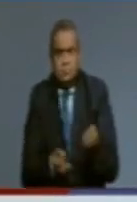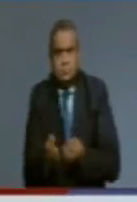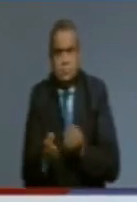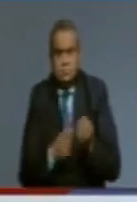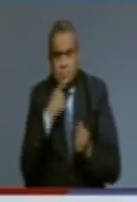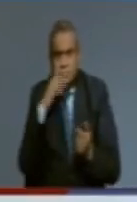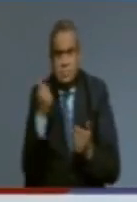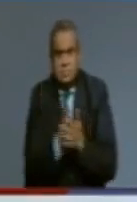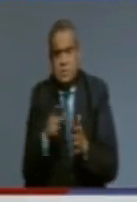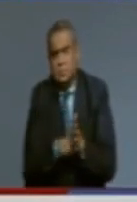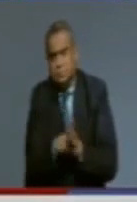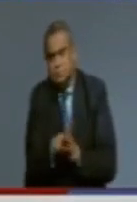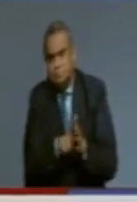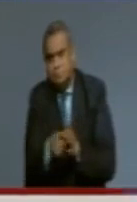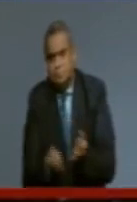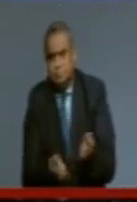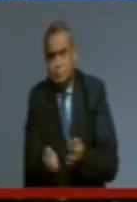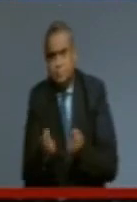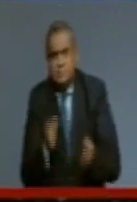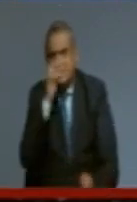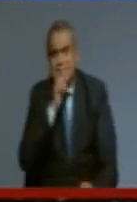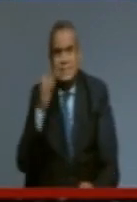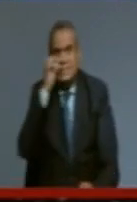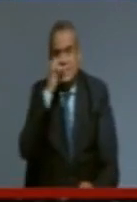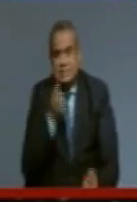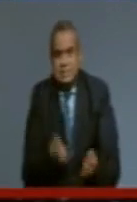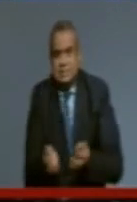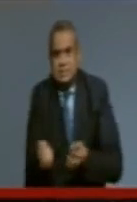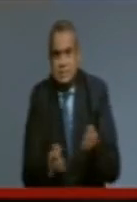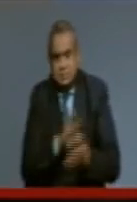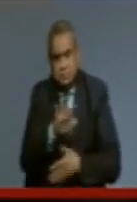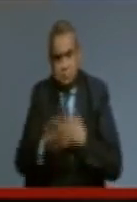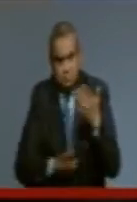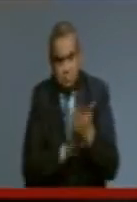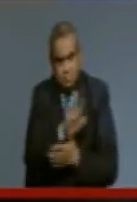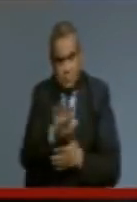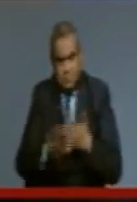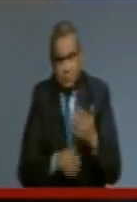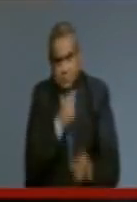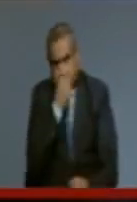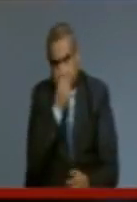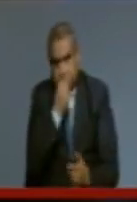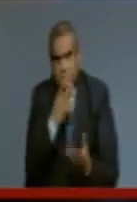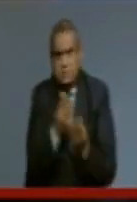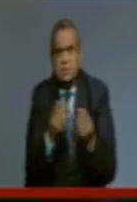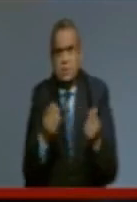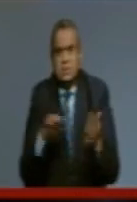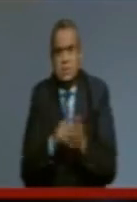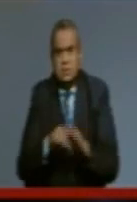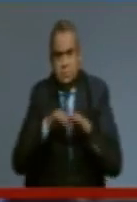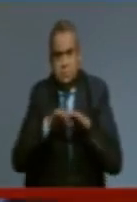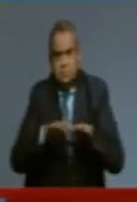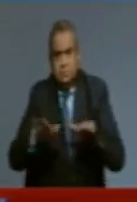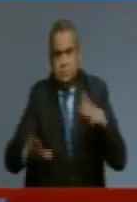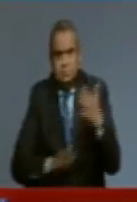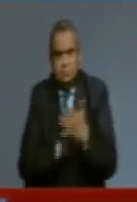الفتنة الدينية، وهذه الظواهر نالت انتشارا قويا وخطيرا